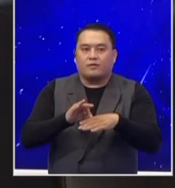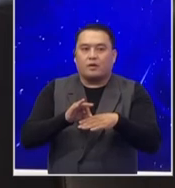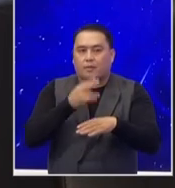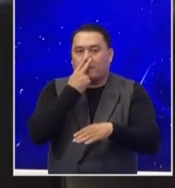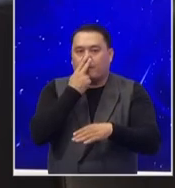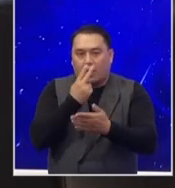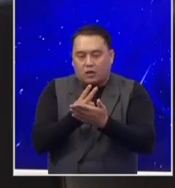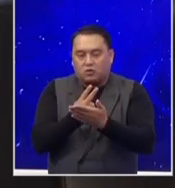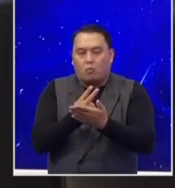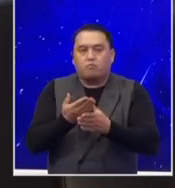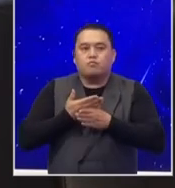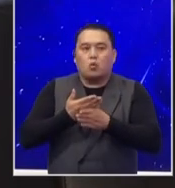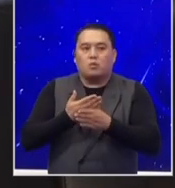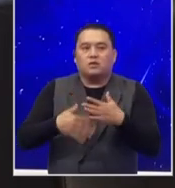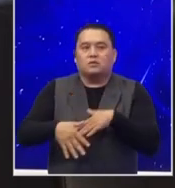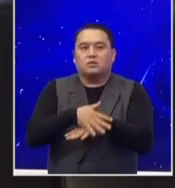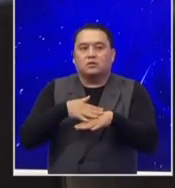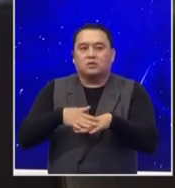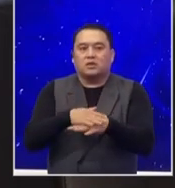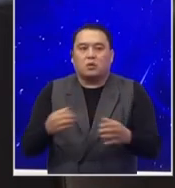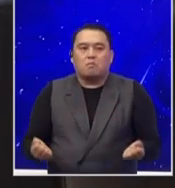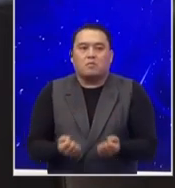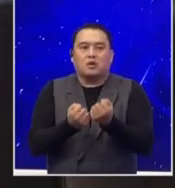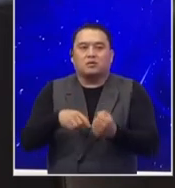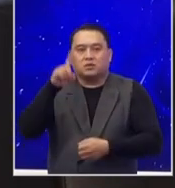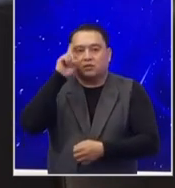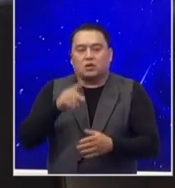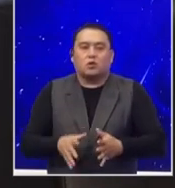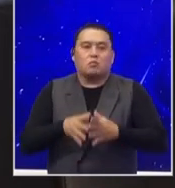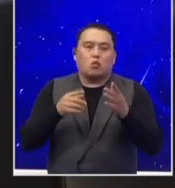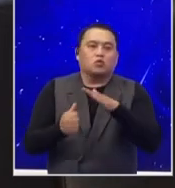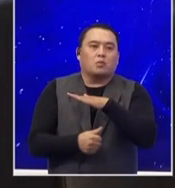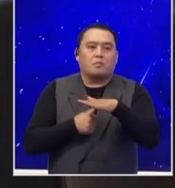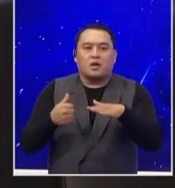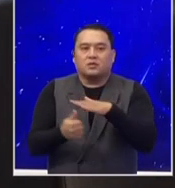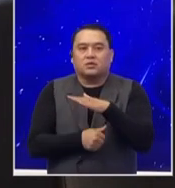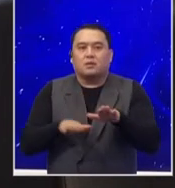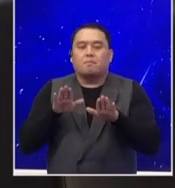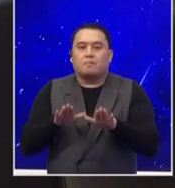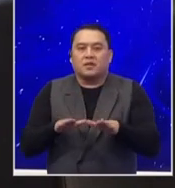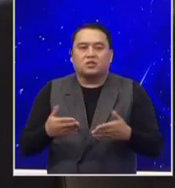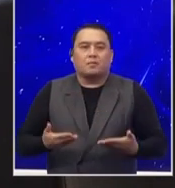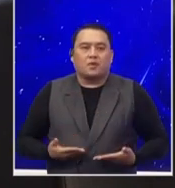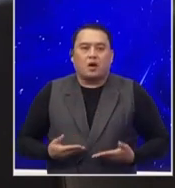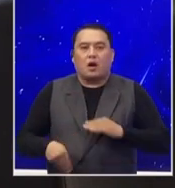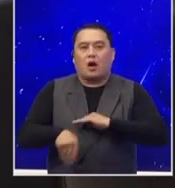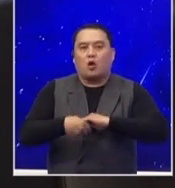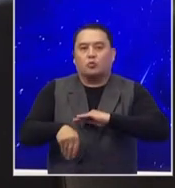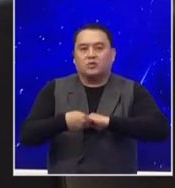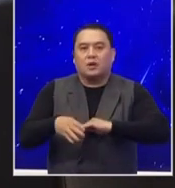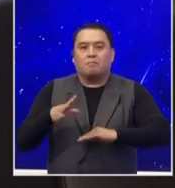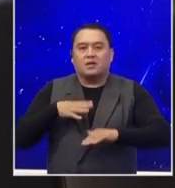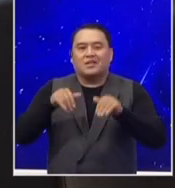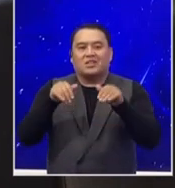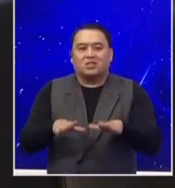оказание помощи сельской молодежи, так как, вы знаете, сейчас больше безработных в сельской местности. Насчет коррупции были приняты